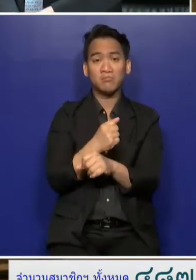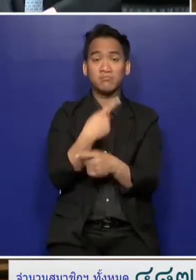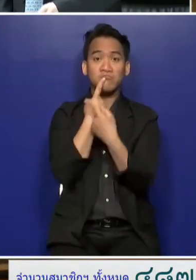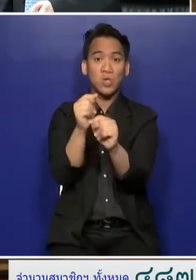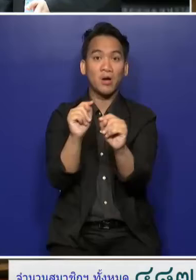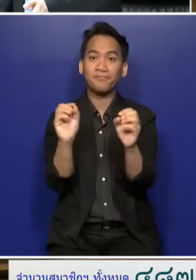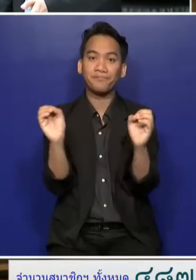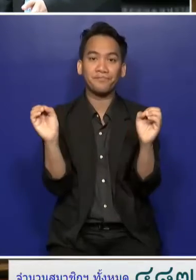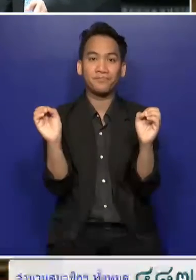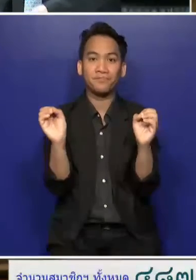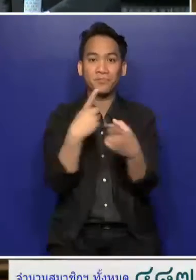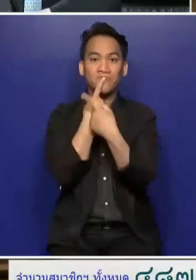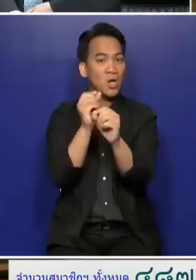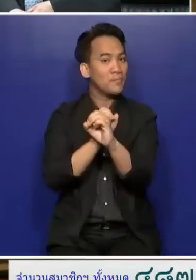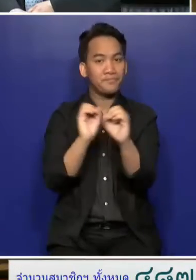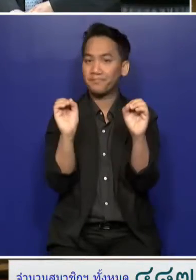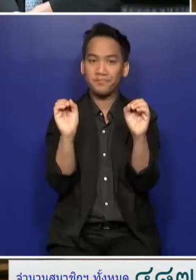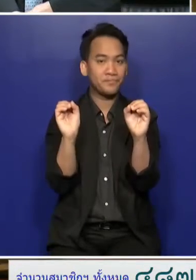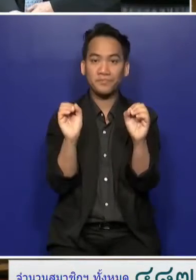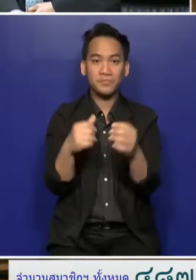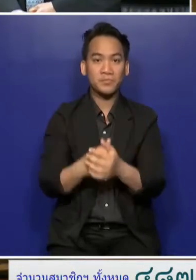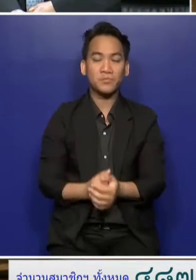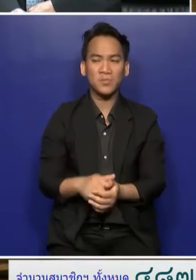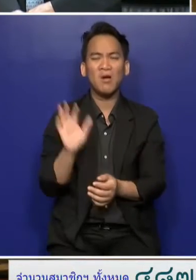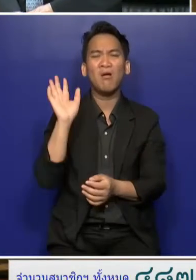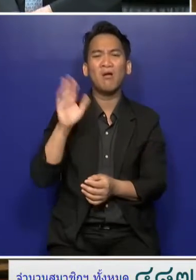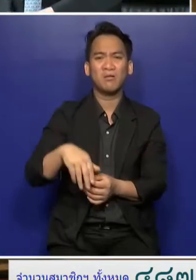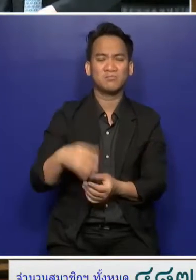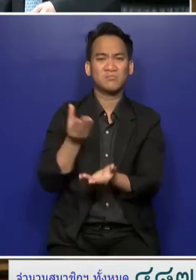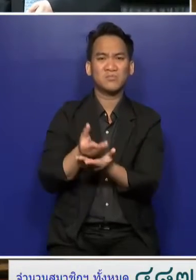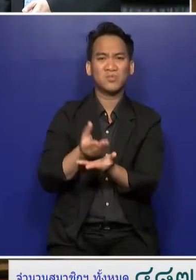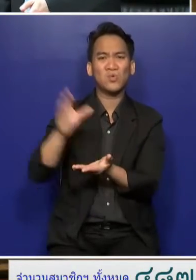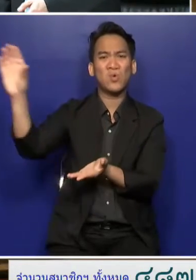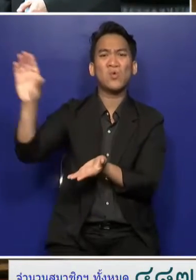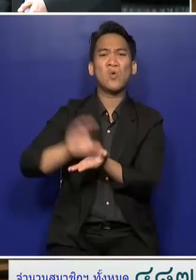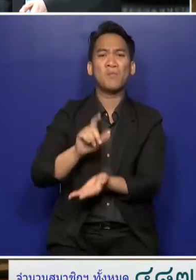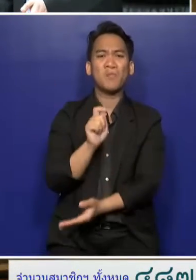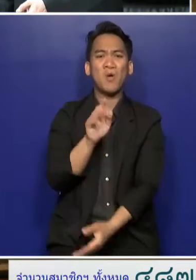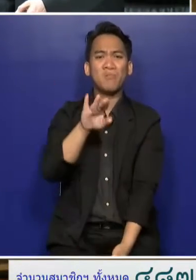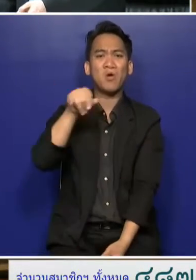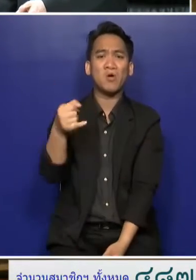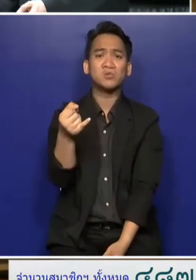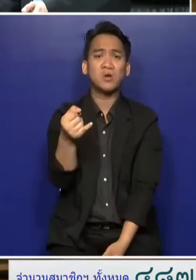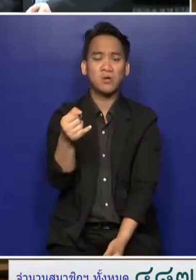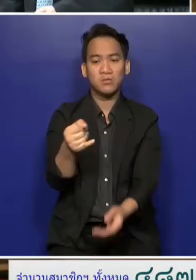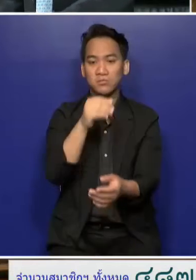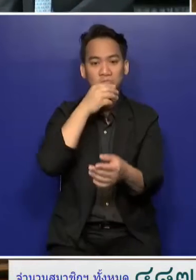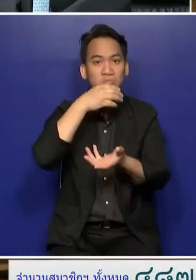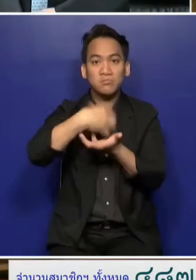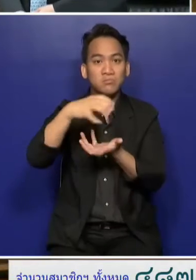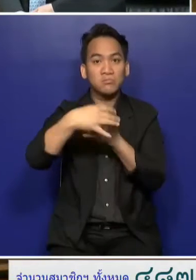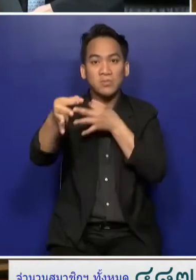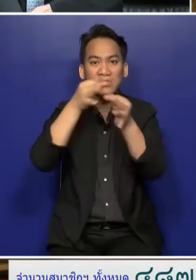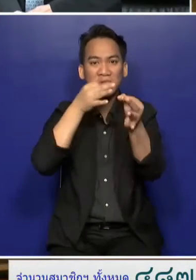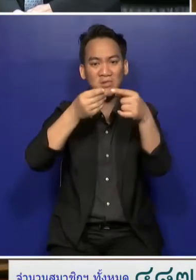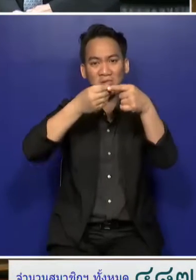อหรือคำตอบใดๆเพียงแต่แจ้งว่าเป็นงบประมาณของอบต.โดยไม่ให้รายละเอียดใดๆพ